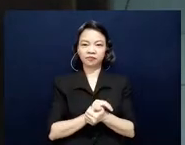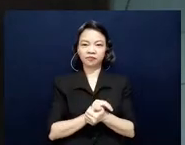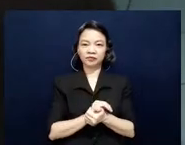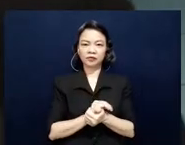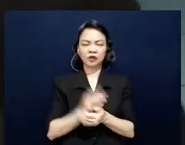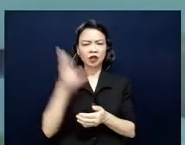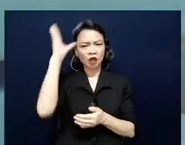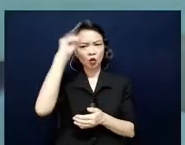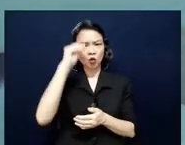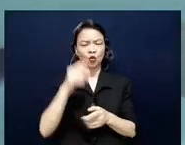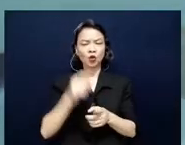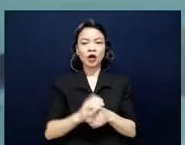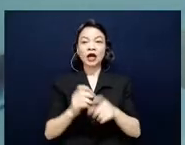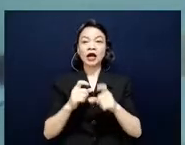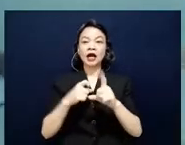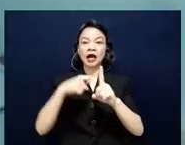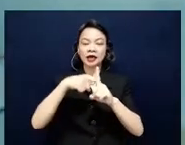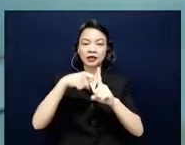karsinogen itu penyebab apa?